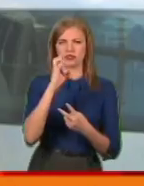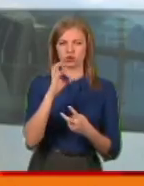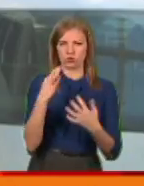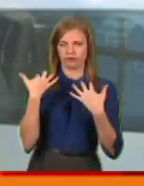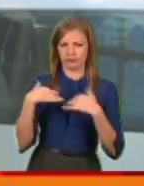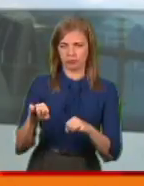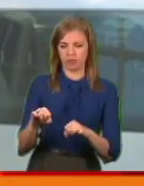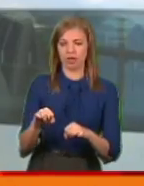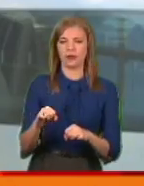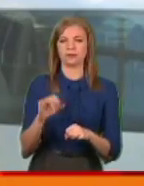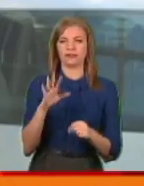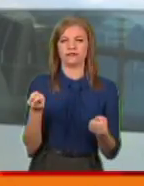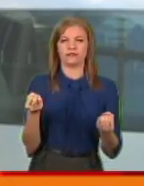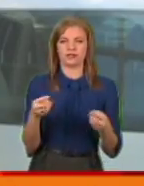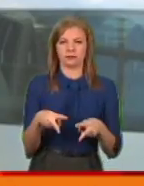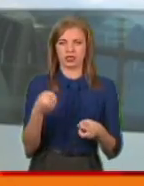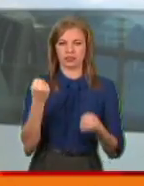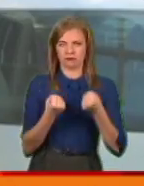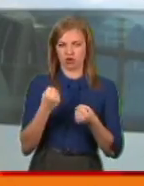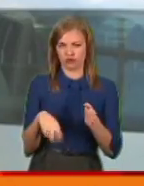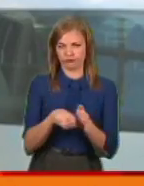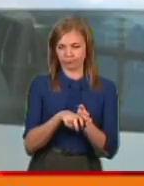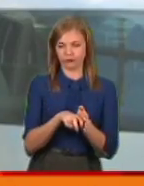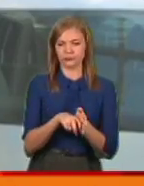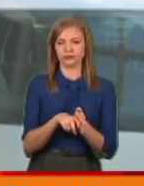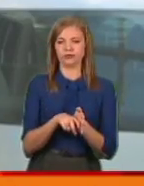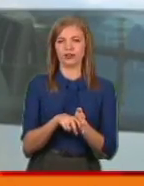забирали в спецмашине,